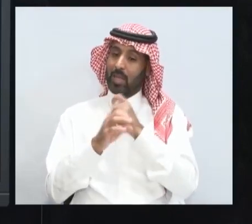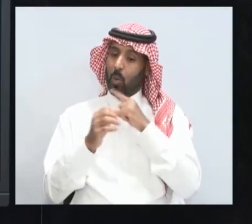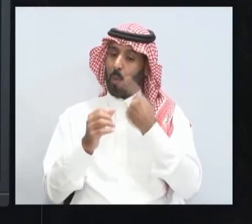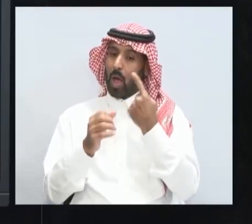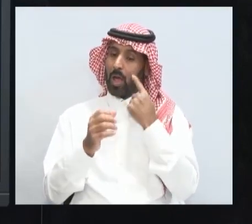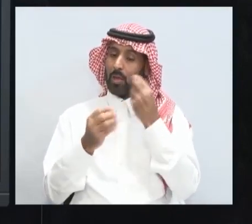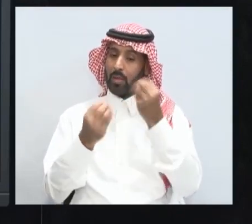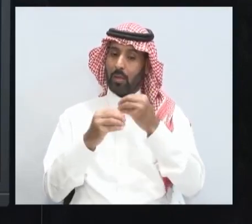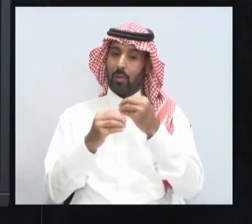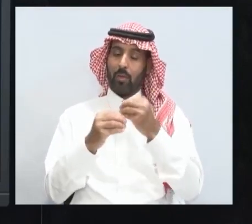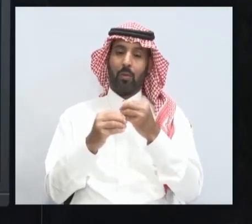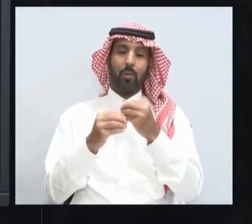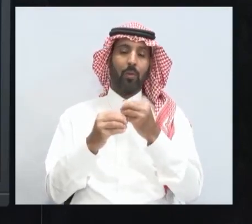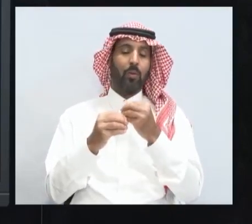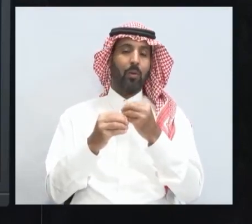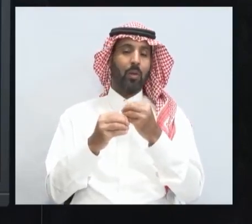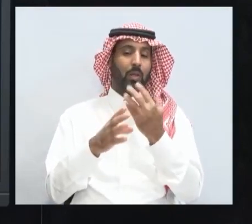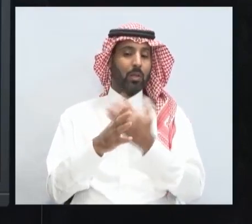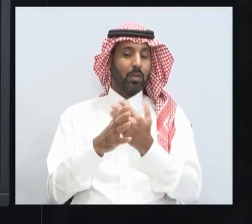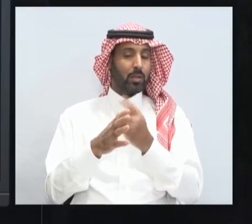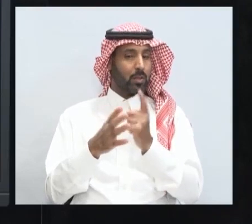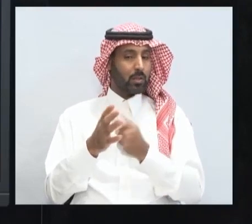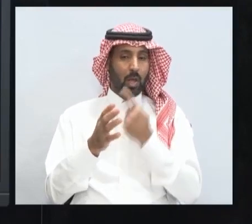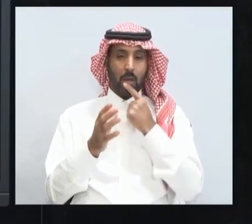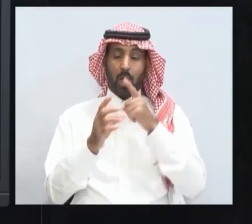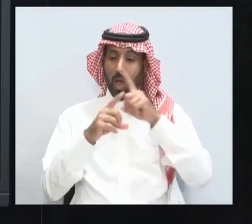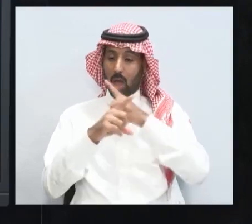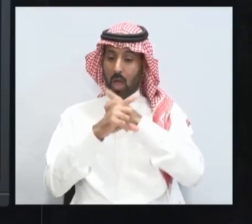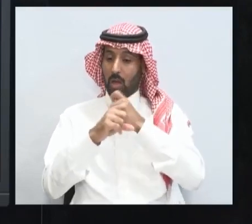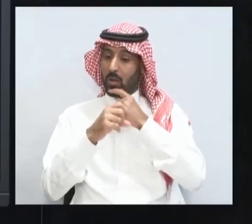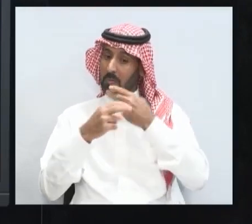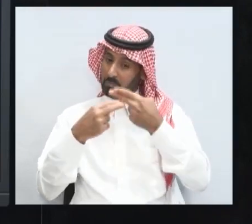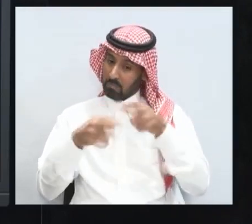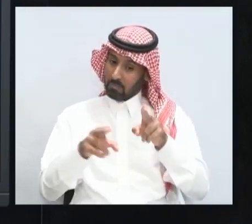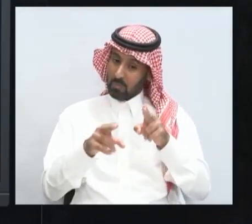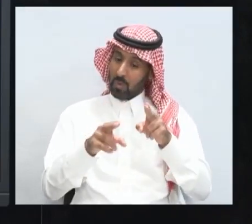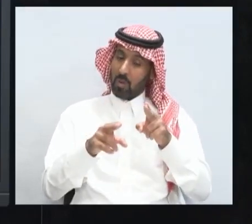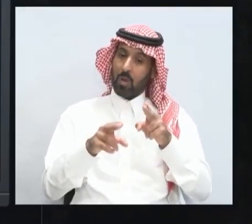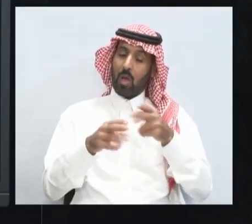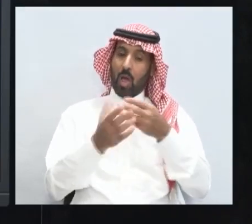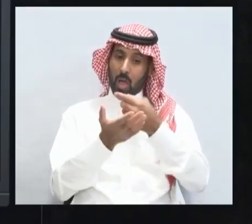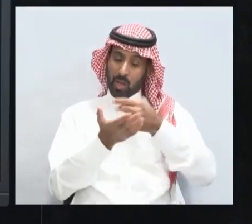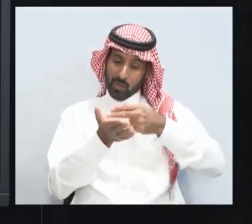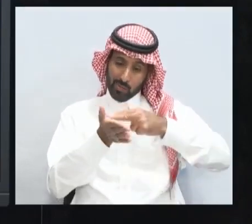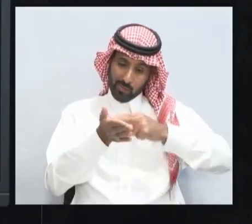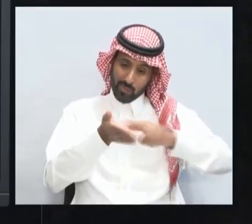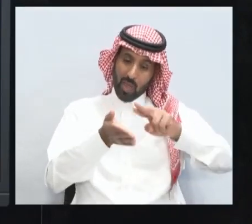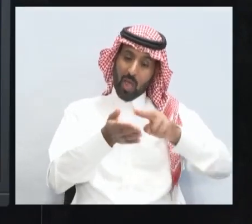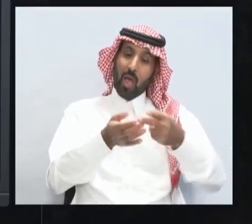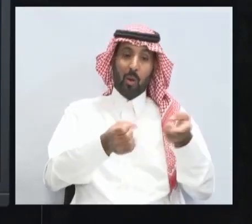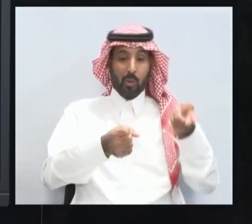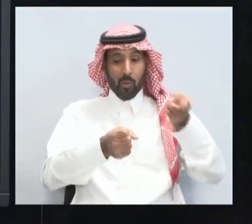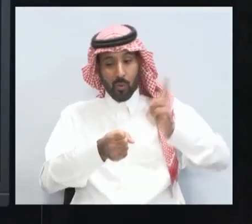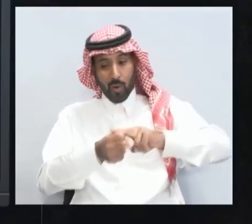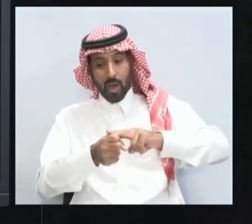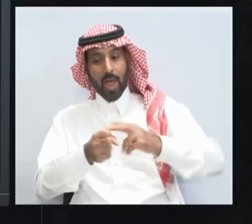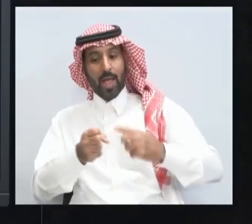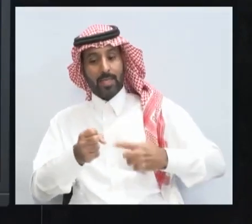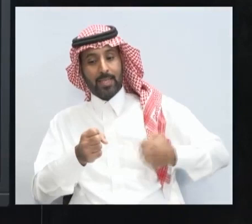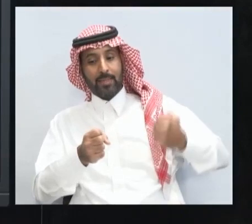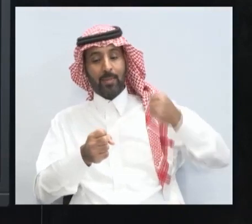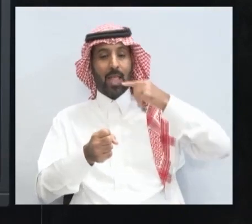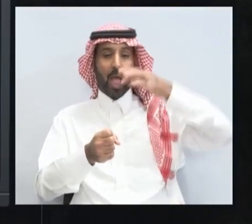لهذا السبب برنامج الاكسل يتيح لك اضافه او حذف او اعاده تسميه اوراق